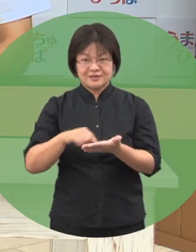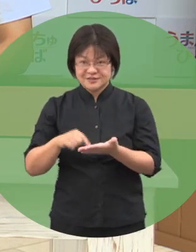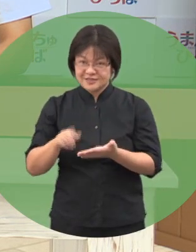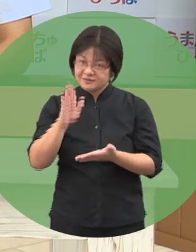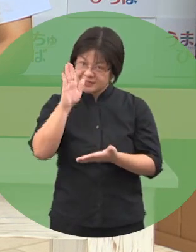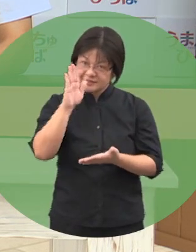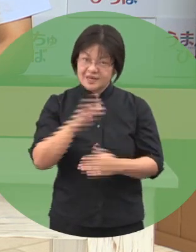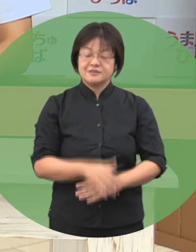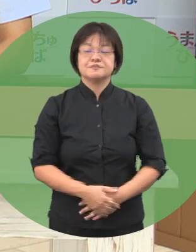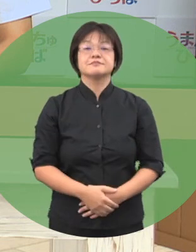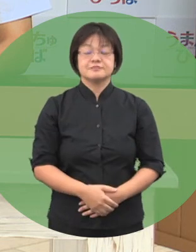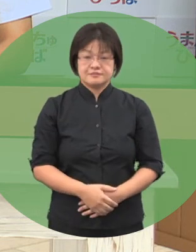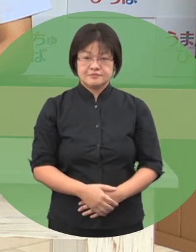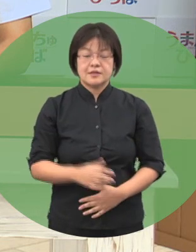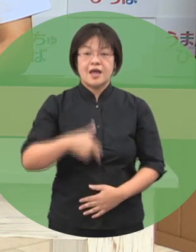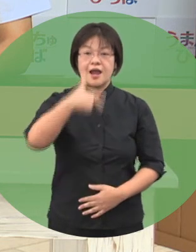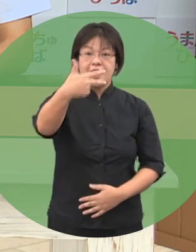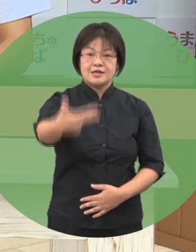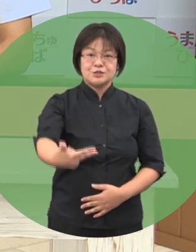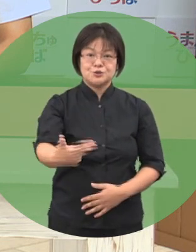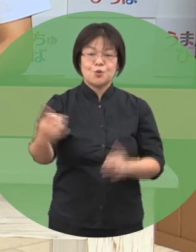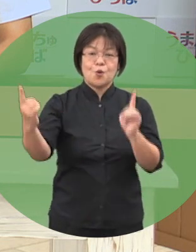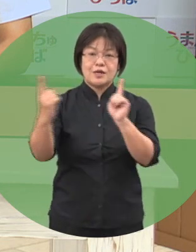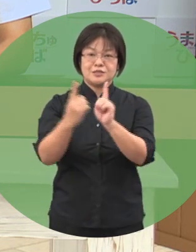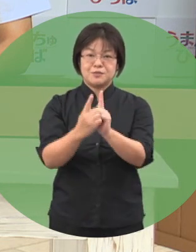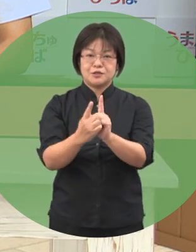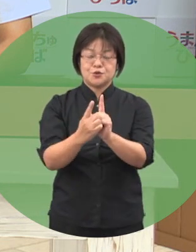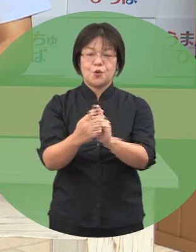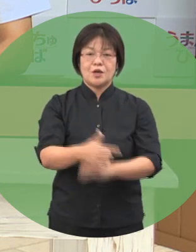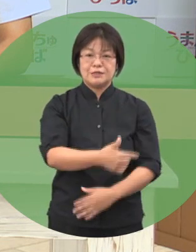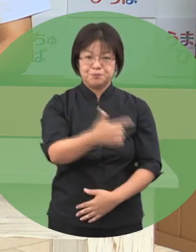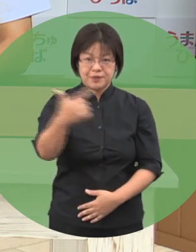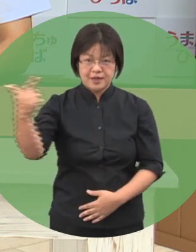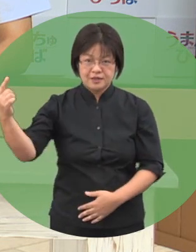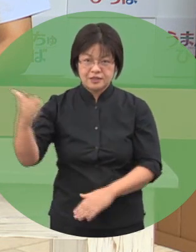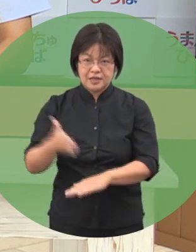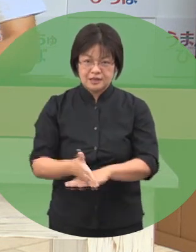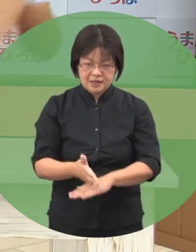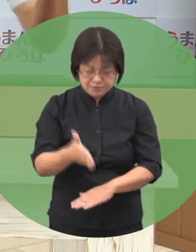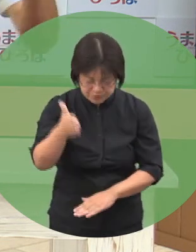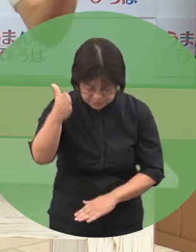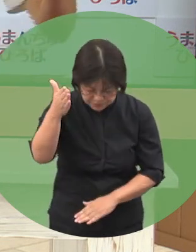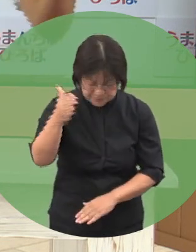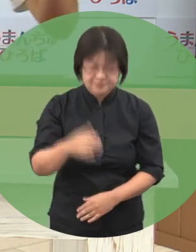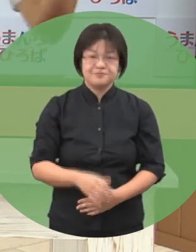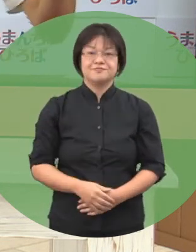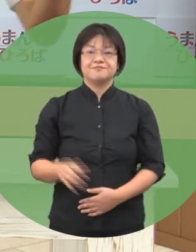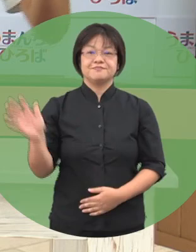それでは来週もお会いしましょう。一平二平デービルー。